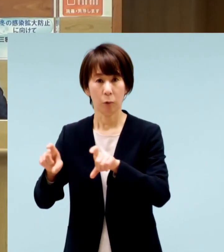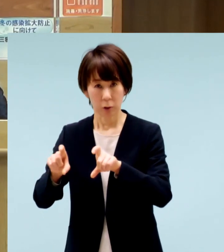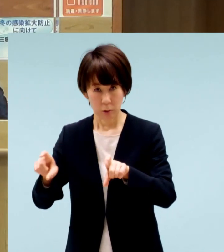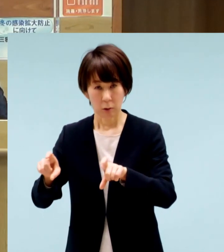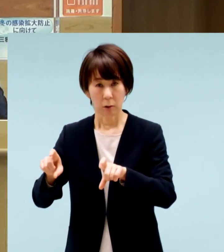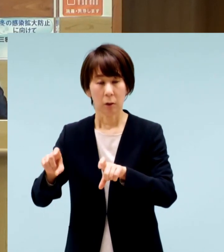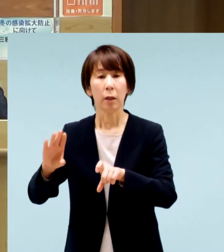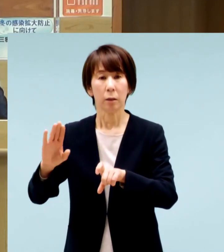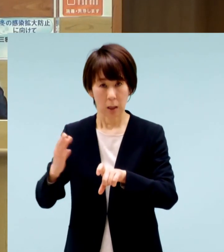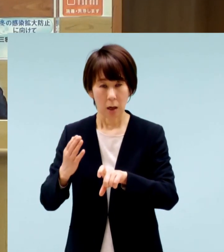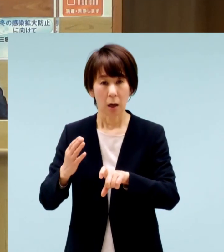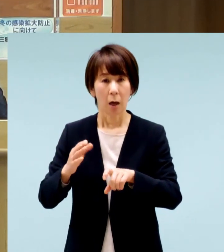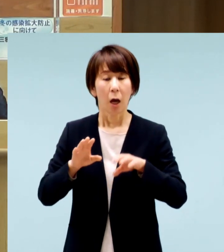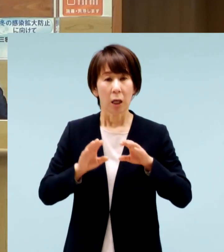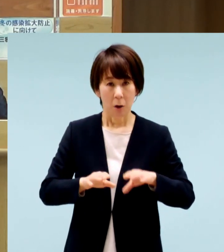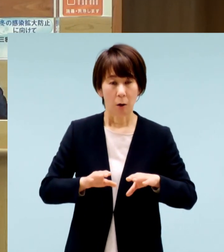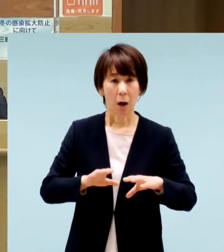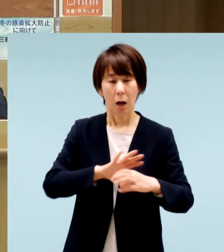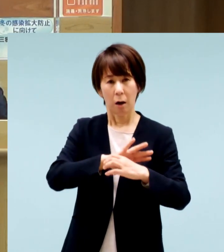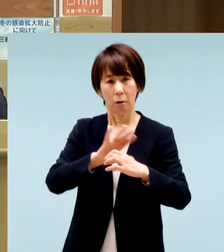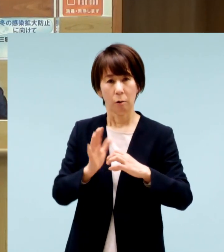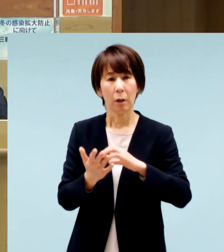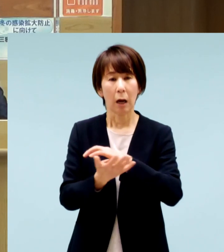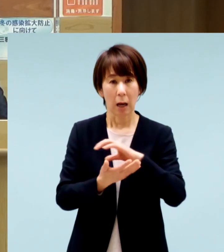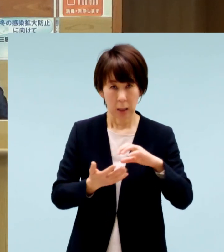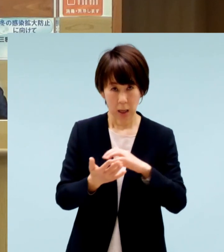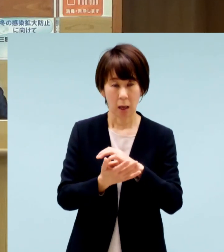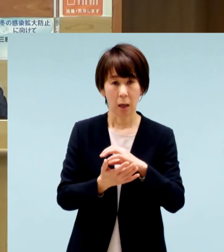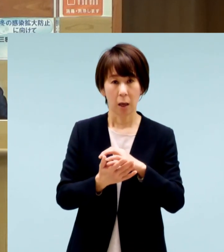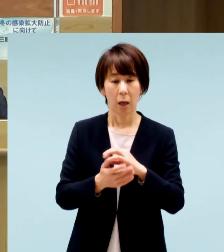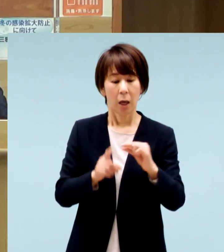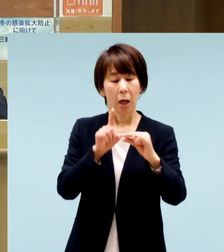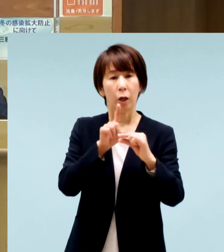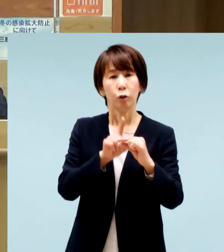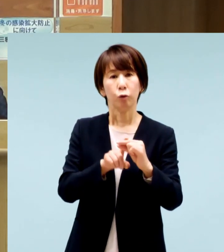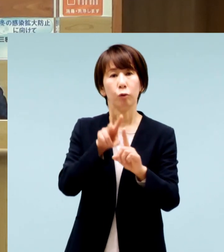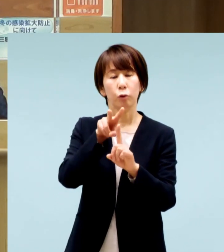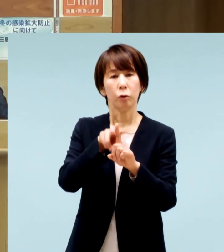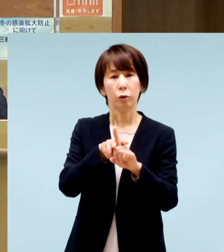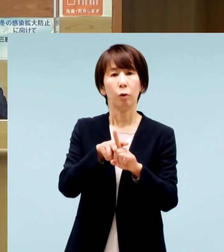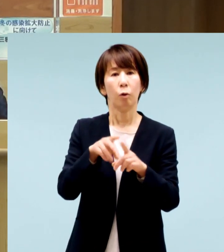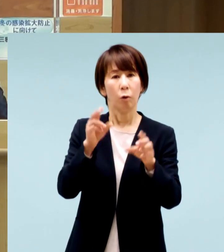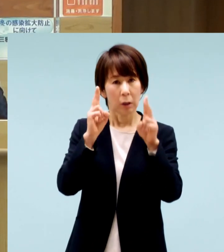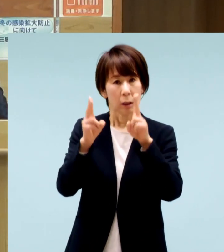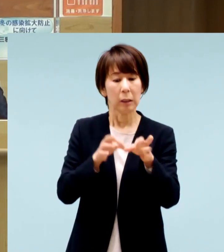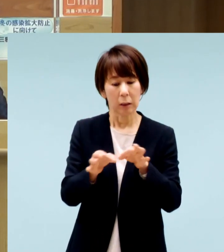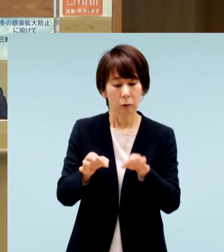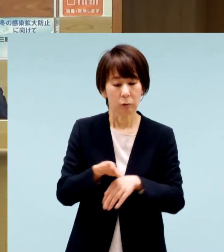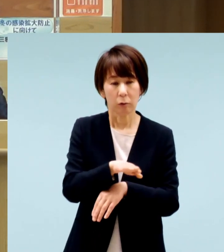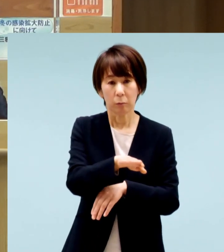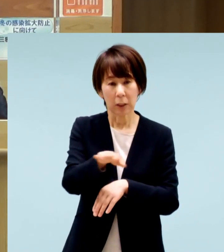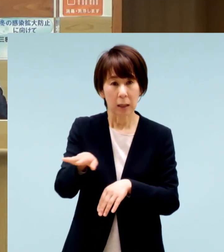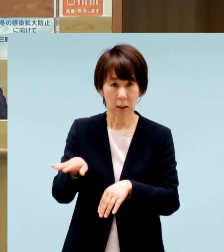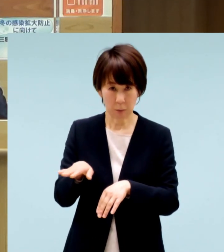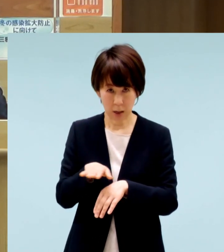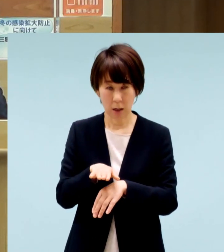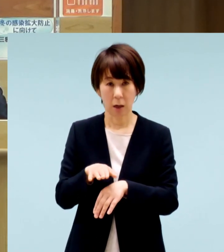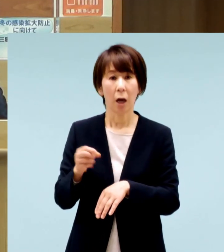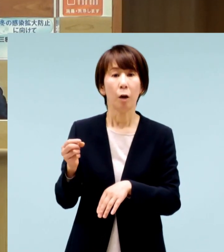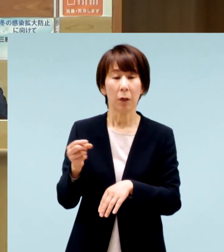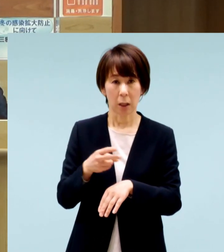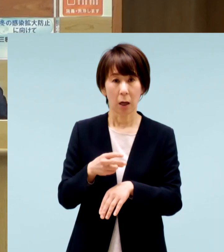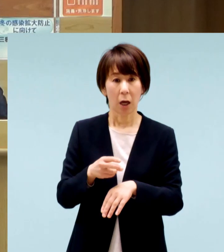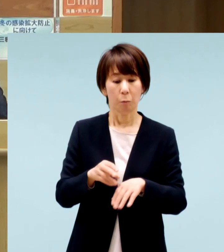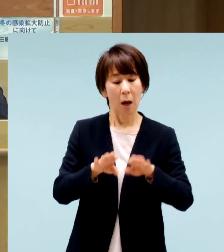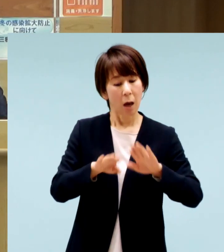って、幅広い、まあ、中小小規模事業者の皆様や子育て世代、まあ、